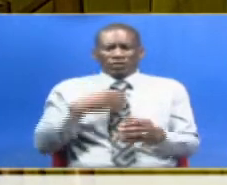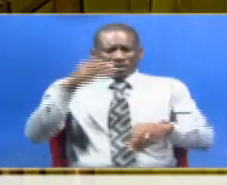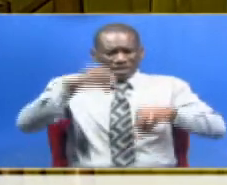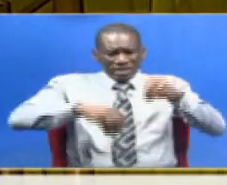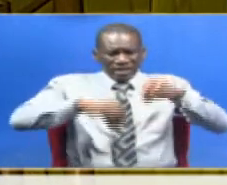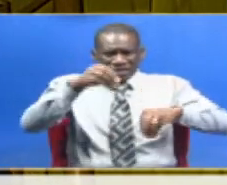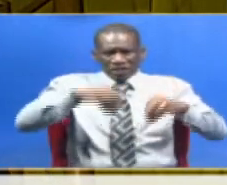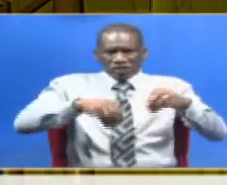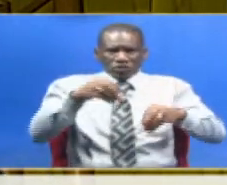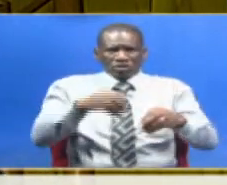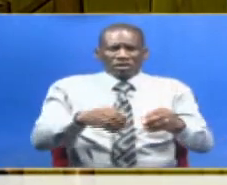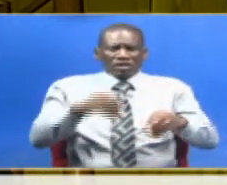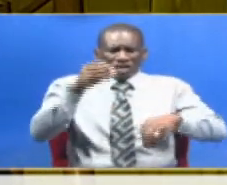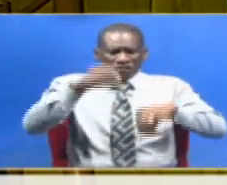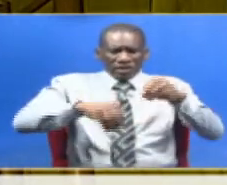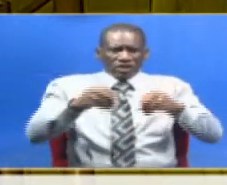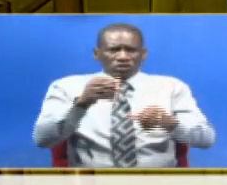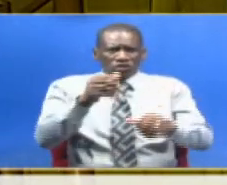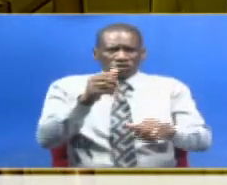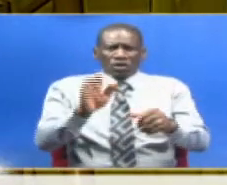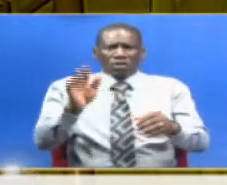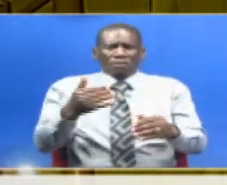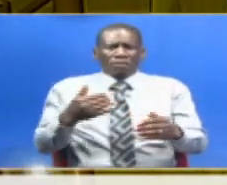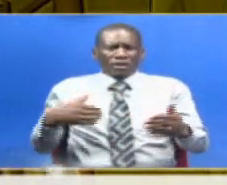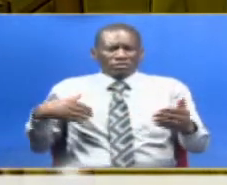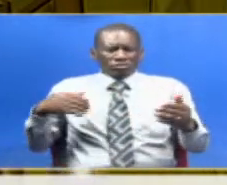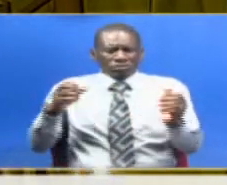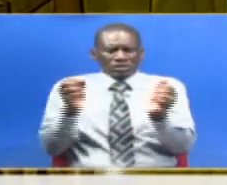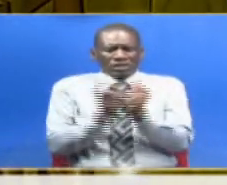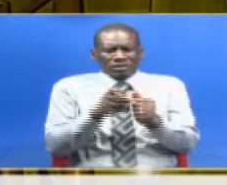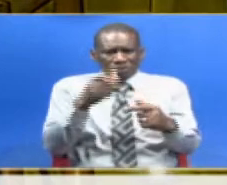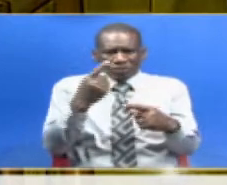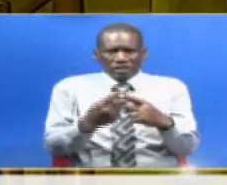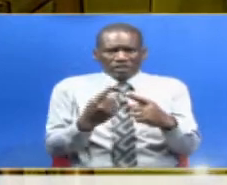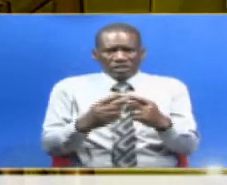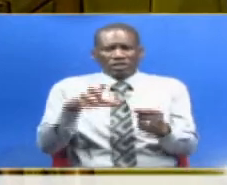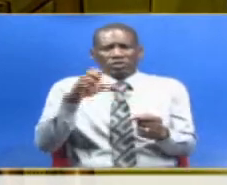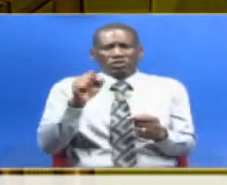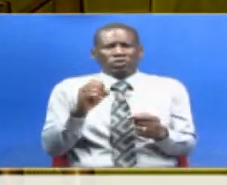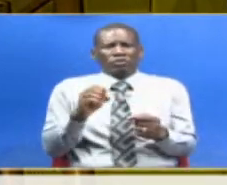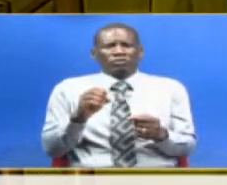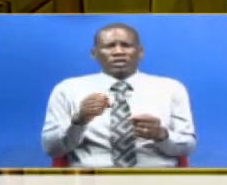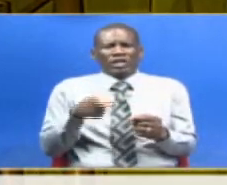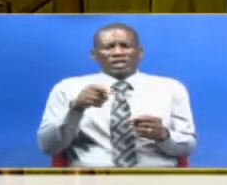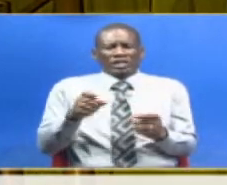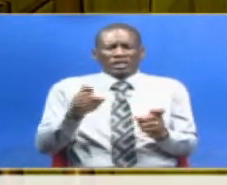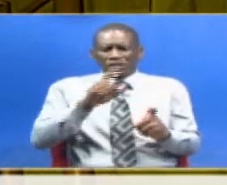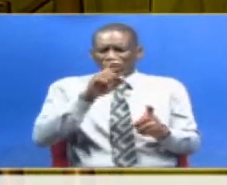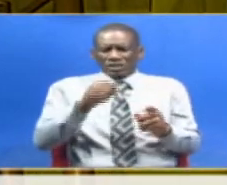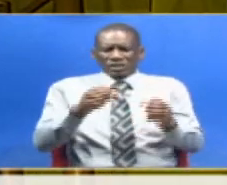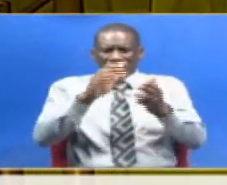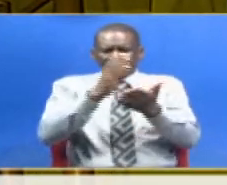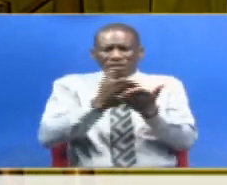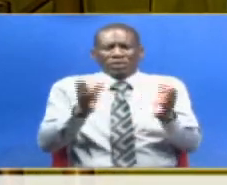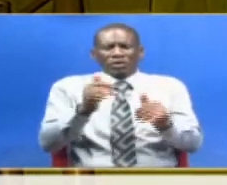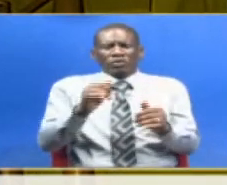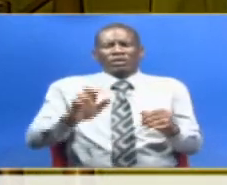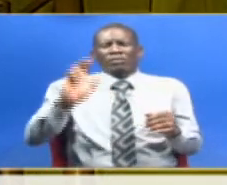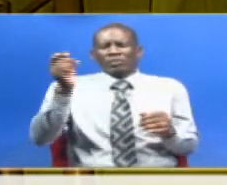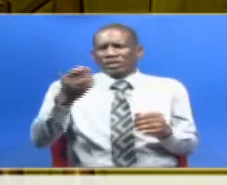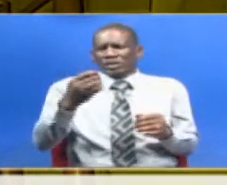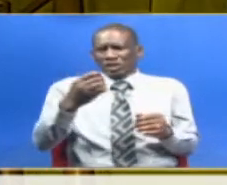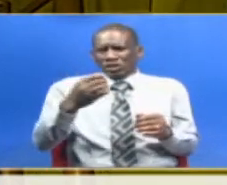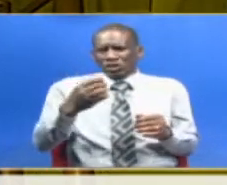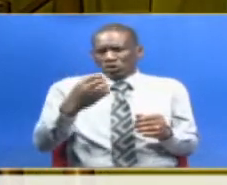ndogo ndogo itakapofika Disemba mwaka huu. Kwa hivyo ni jambo ambalo rais anazidi kuambiwa